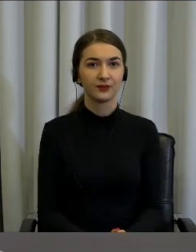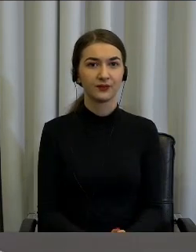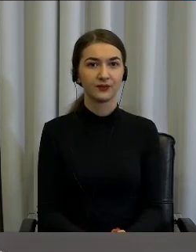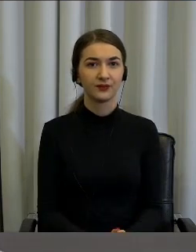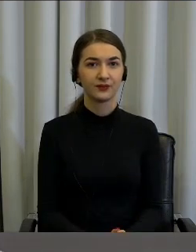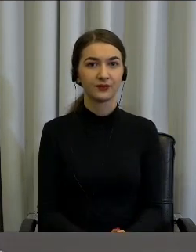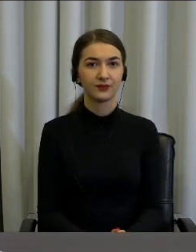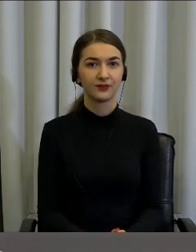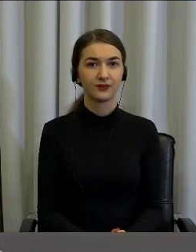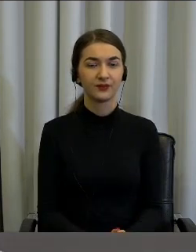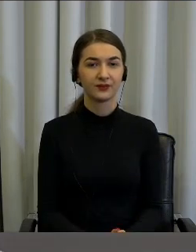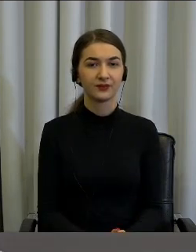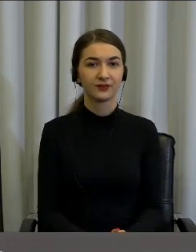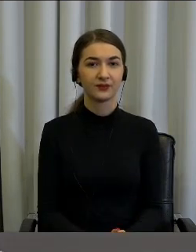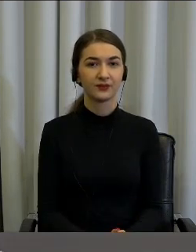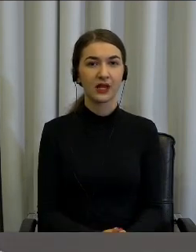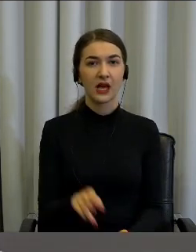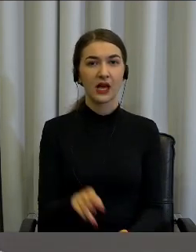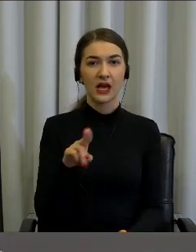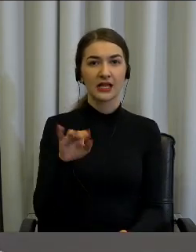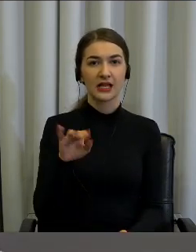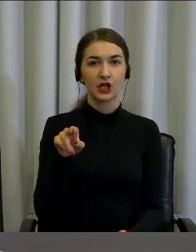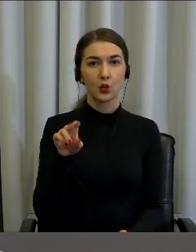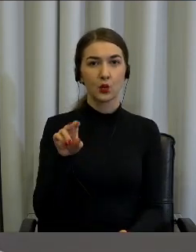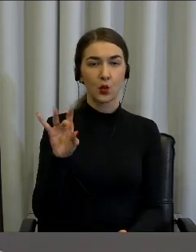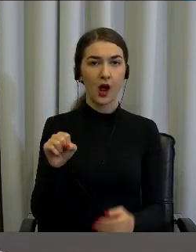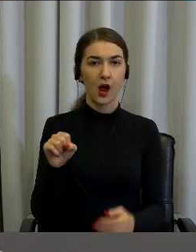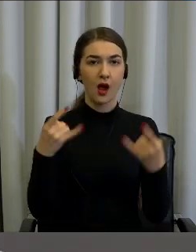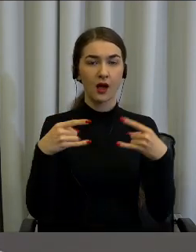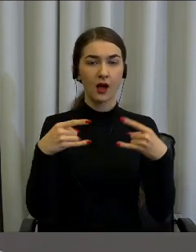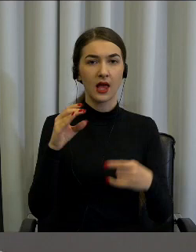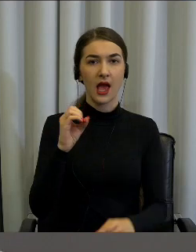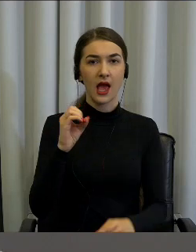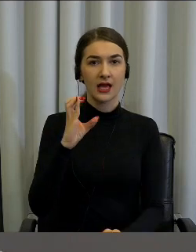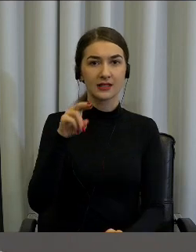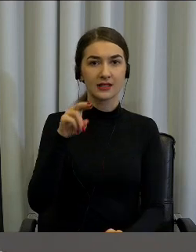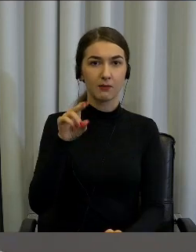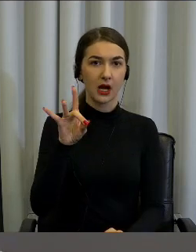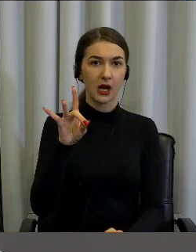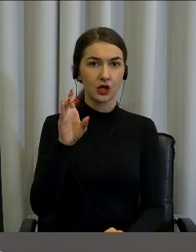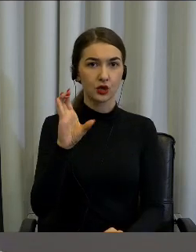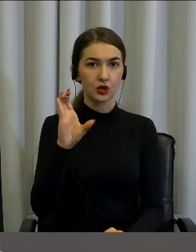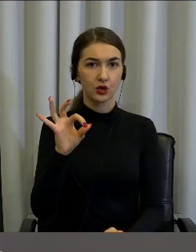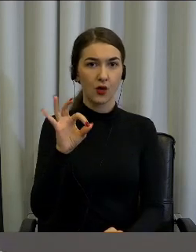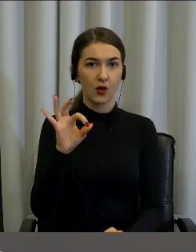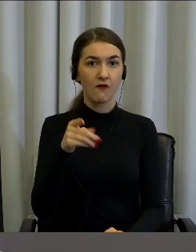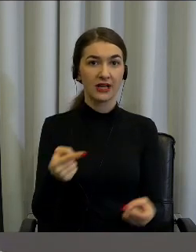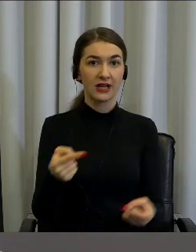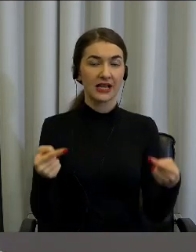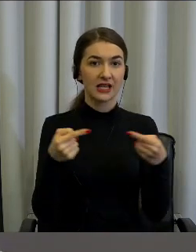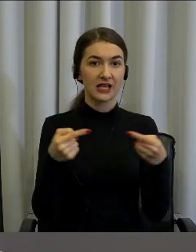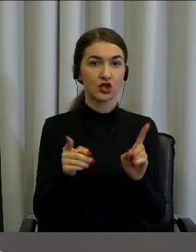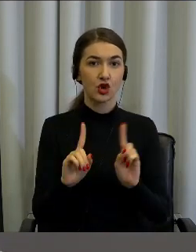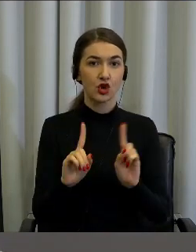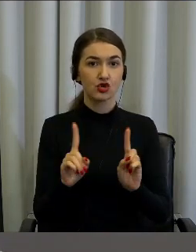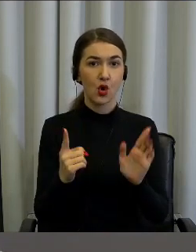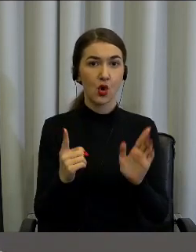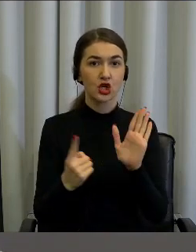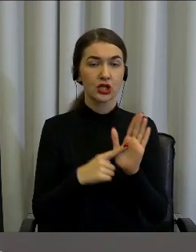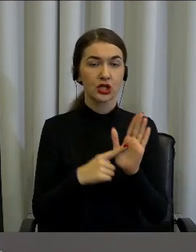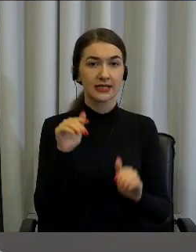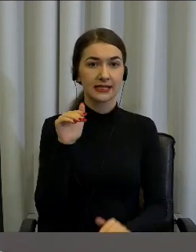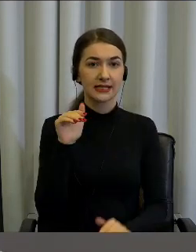Вітаю Дмитро Дідора телеканал Еспресо ви зазначили Е що 6